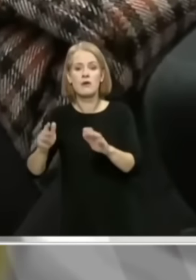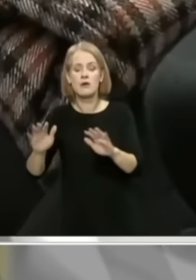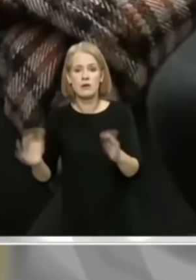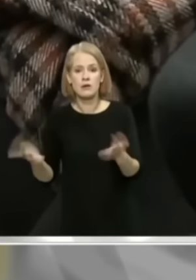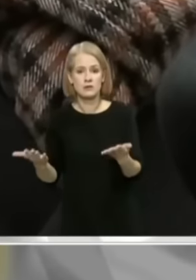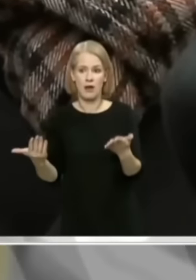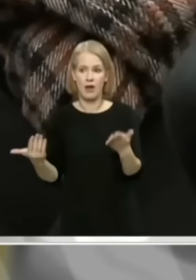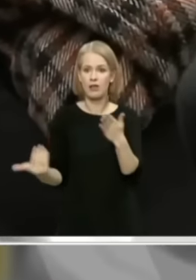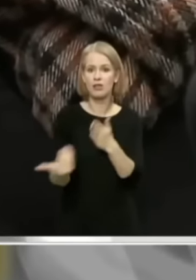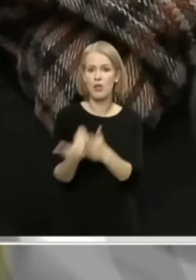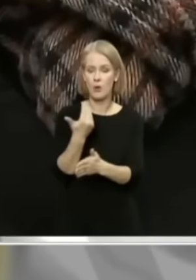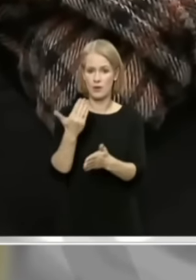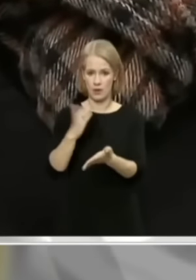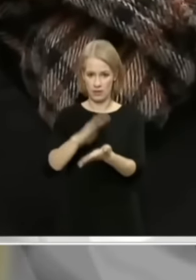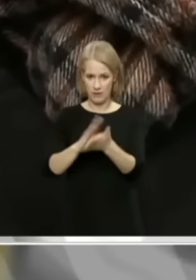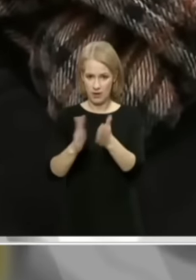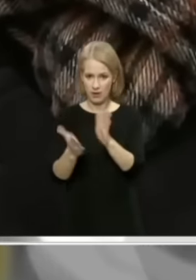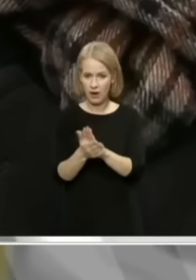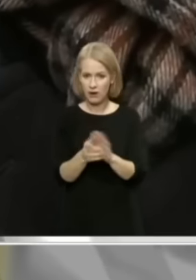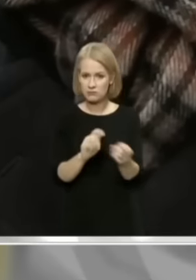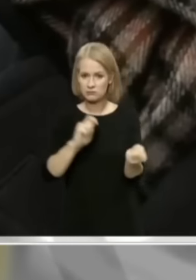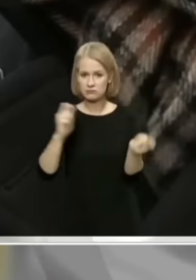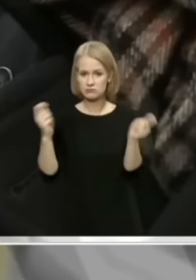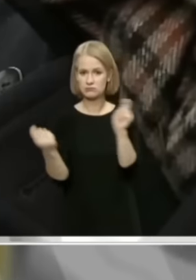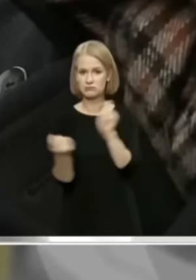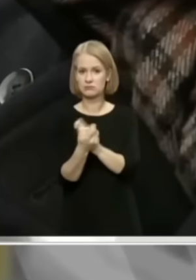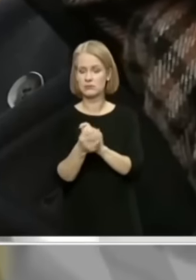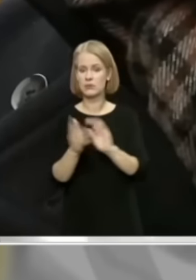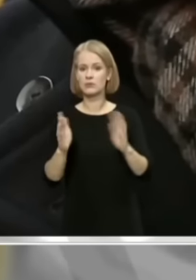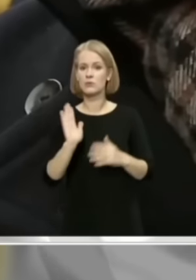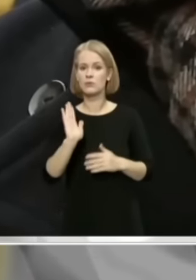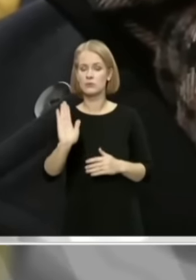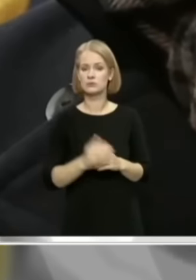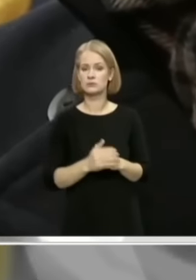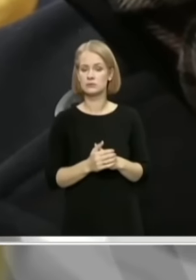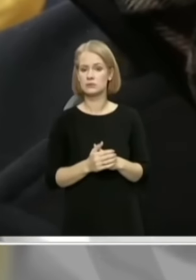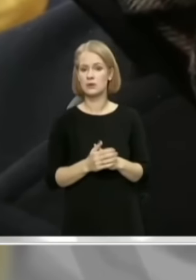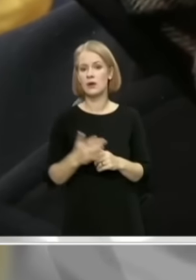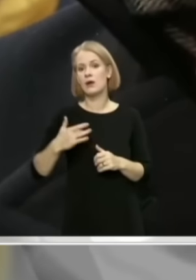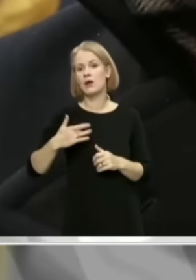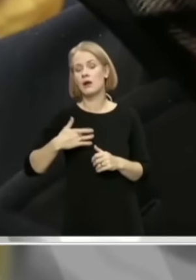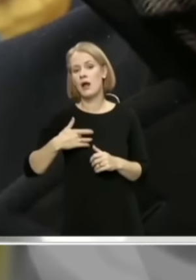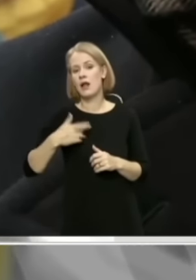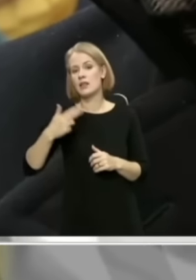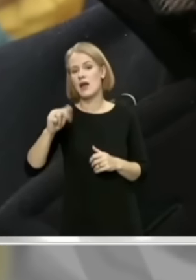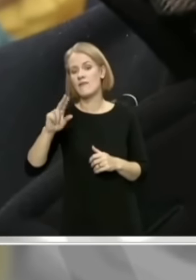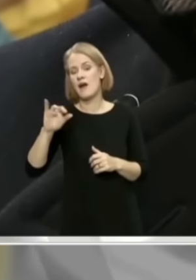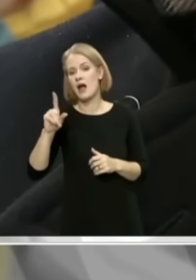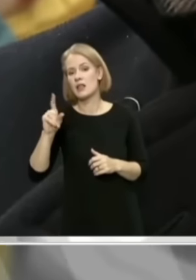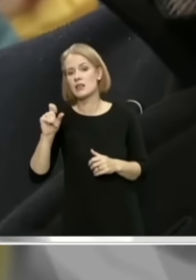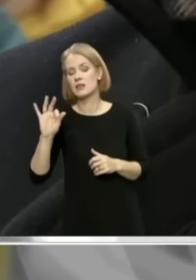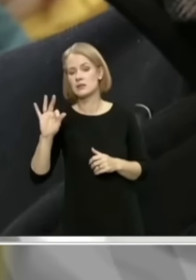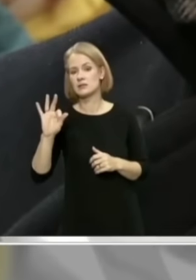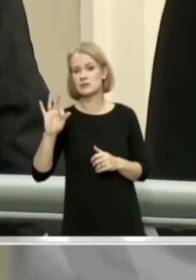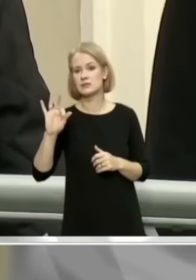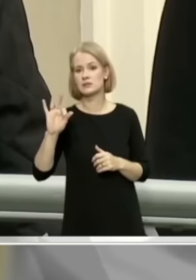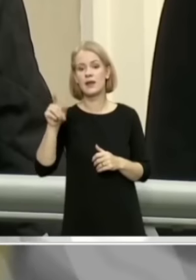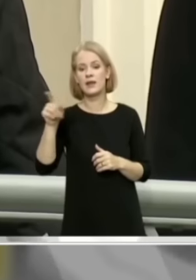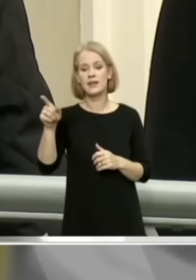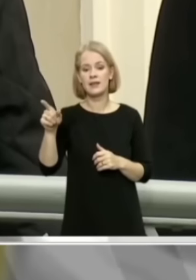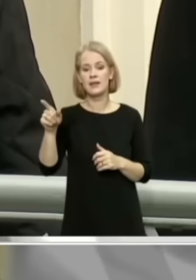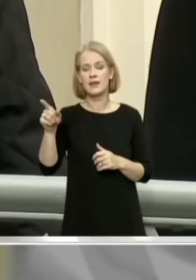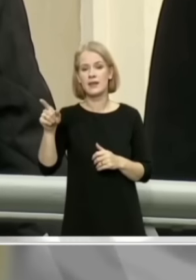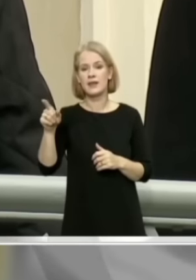perestroika, kur galbūt Navalnas, gal ir jam taip sakė, kai jį viliojo